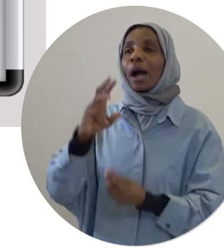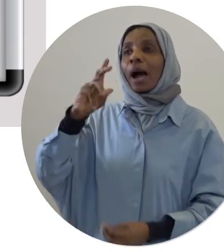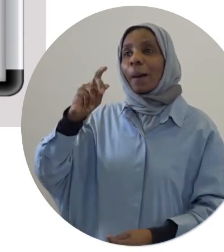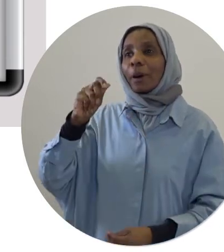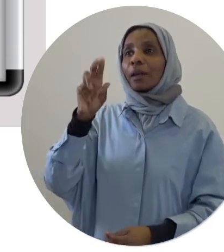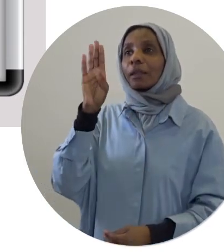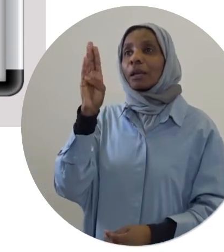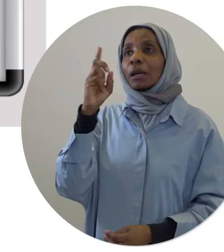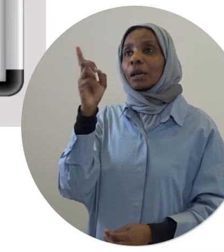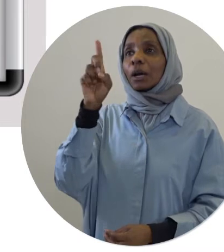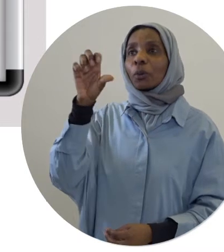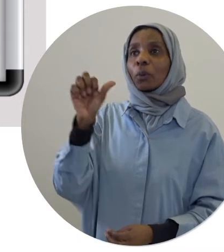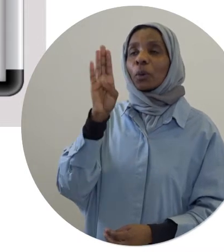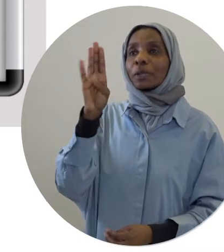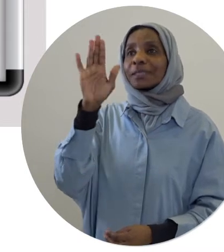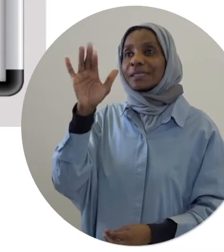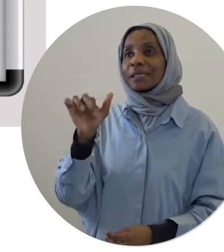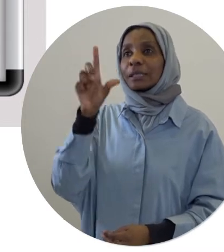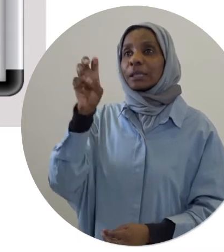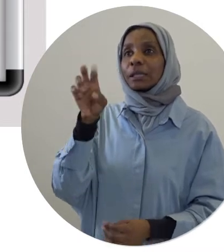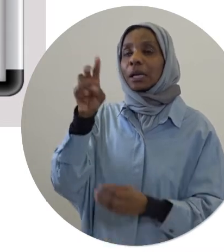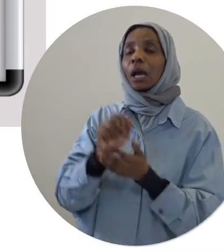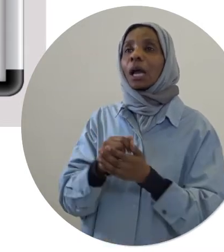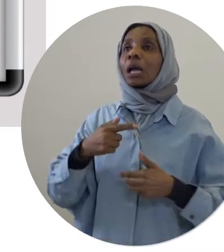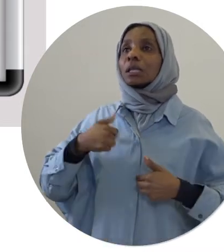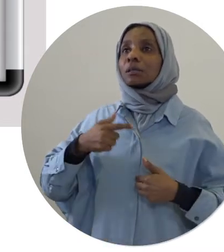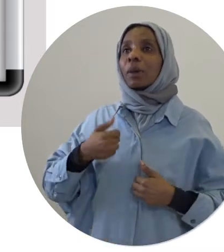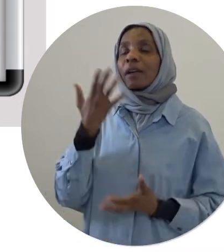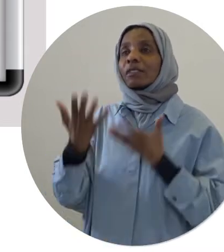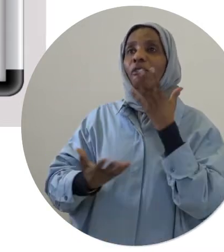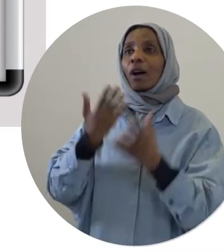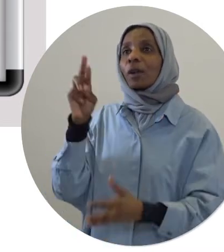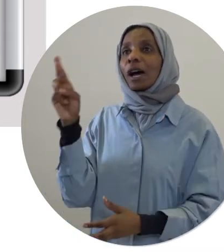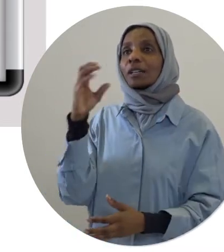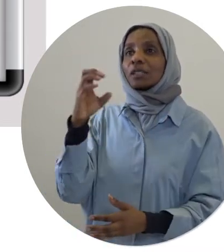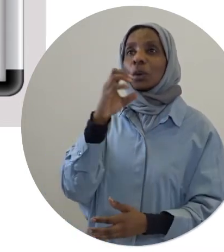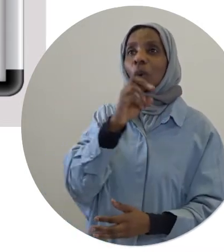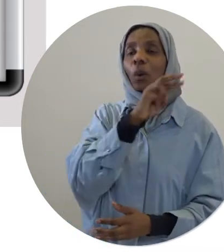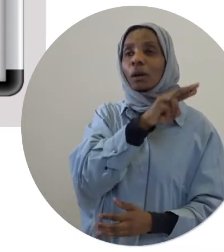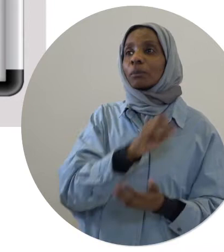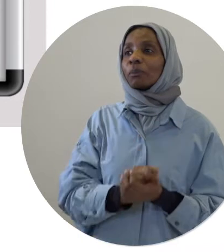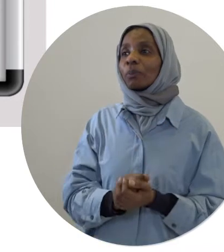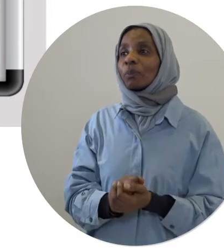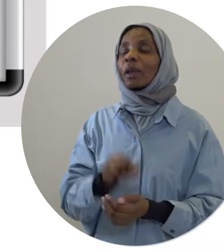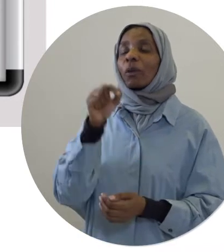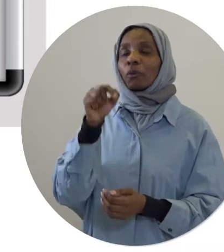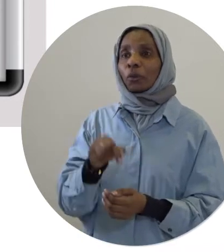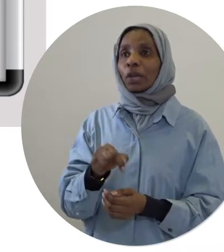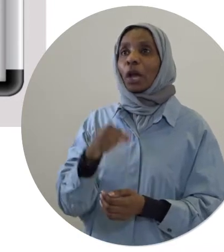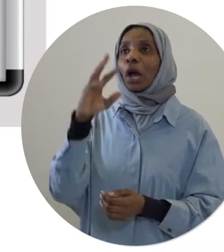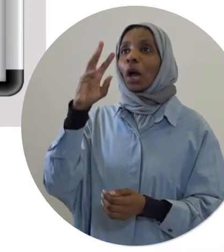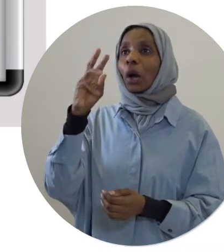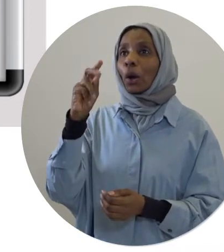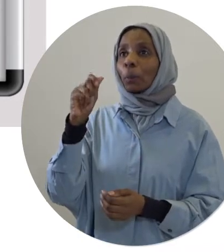المقابلة والماء، ويسمى هذا التفاعل تفاعل الأسترة. ننظر إلى المعادلة الرمزية. لدي حمض